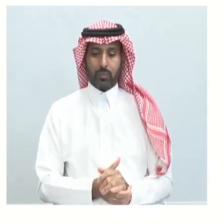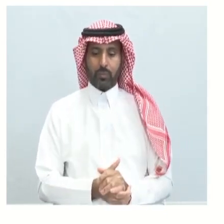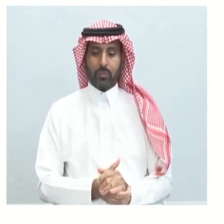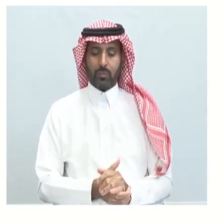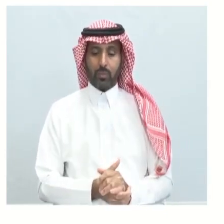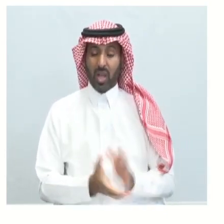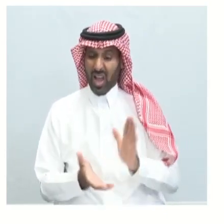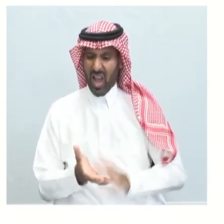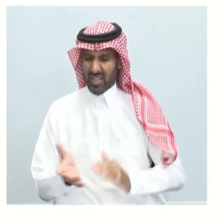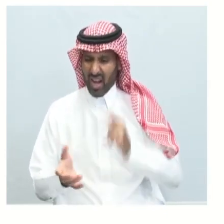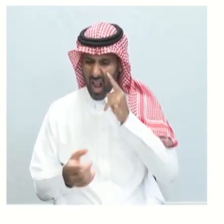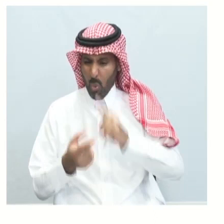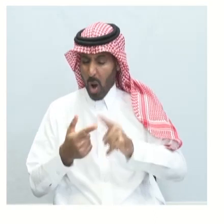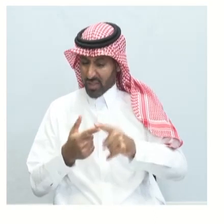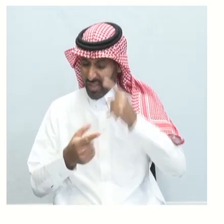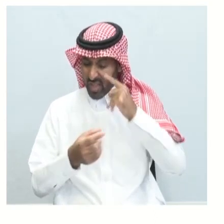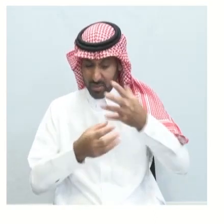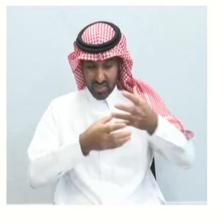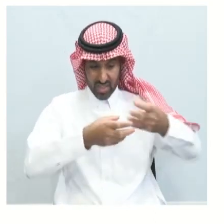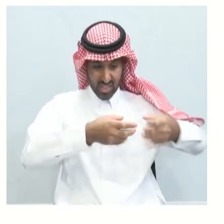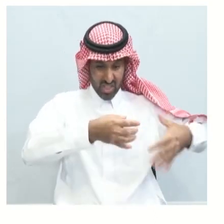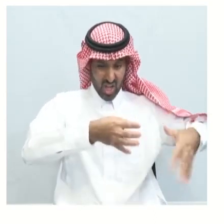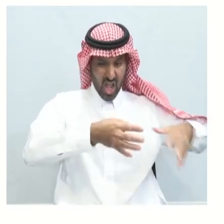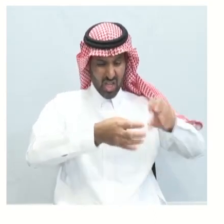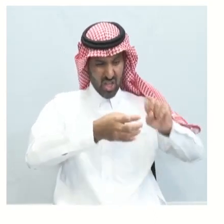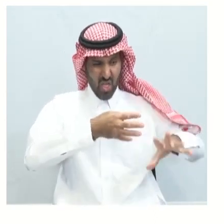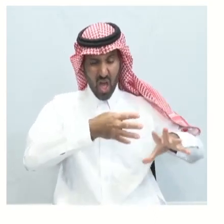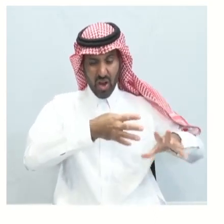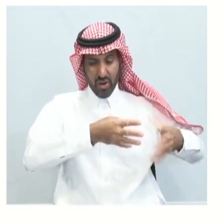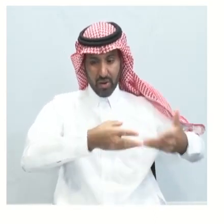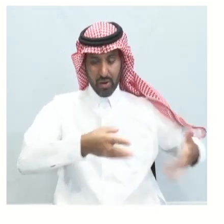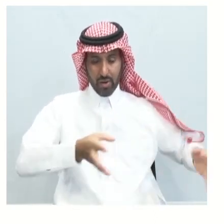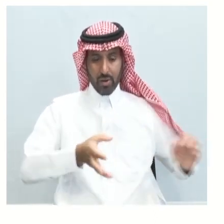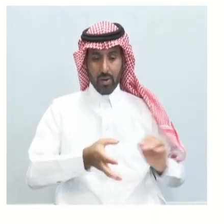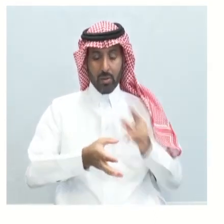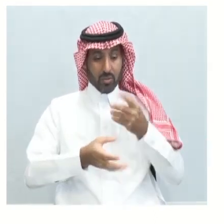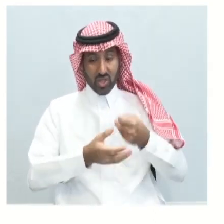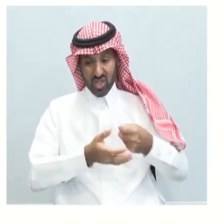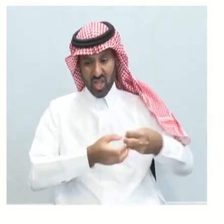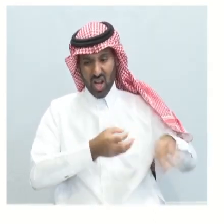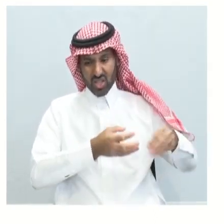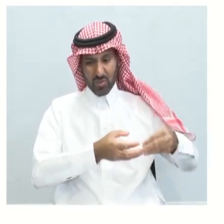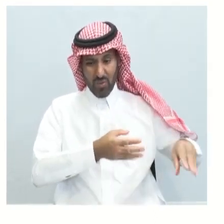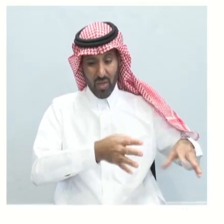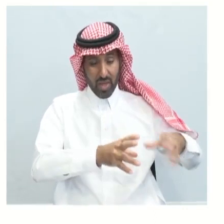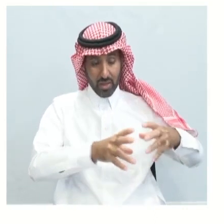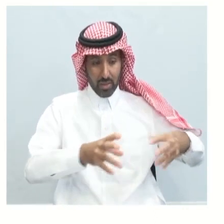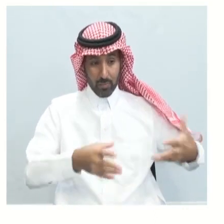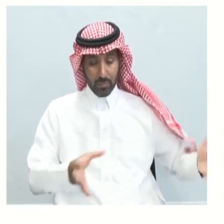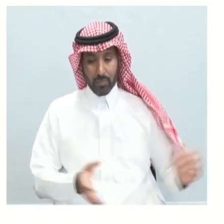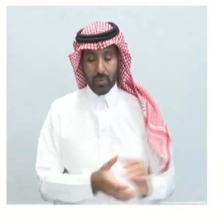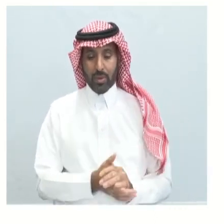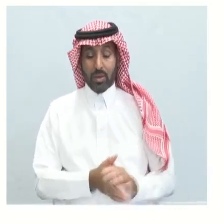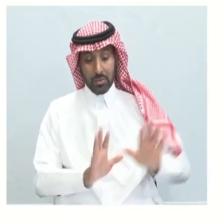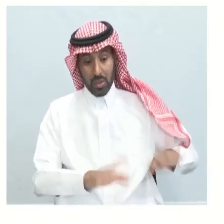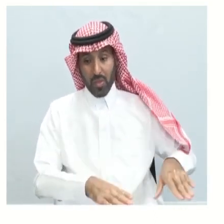خطر الحوادث النوويه مثل تسرب الاشعاعات الضاره وكذلك مشكله التخلص من النفايات المشعه حيث